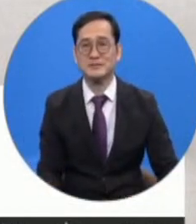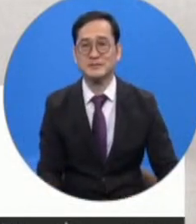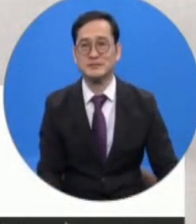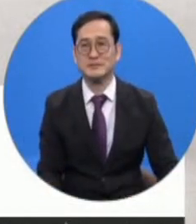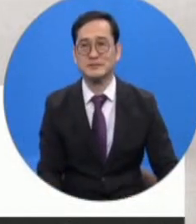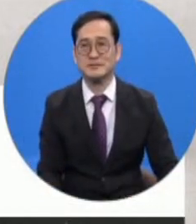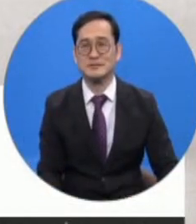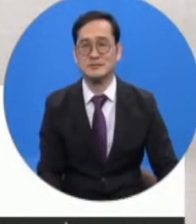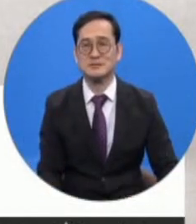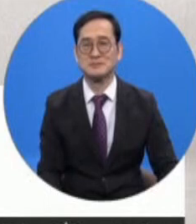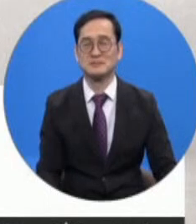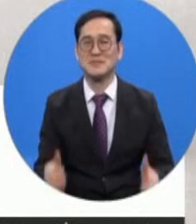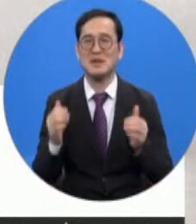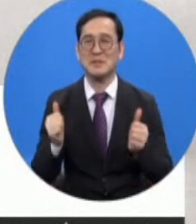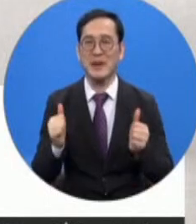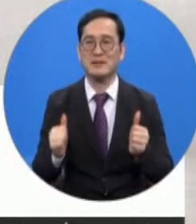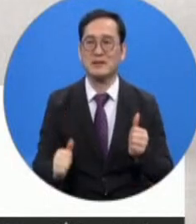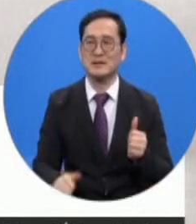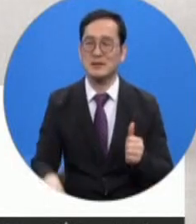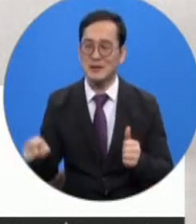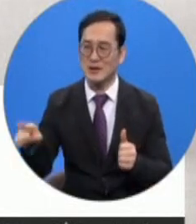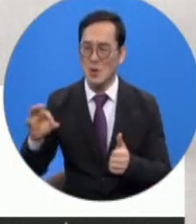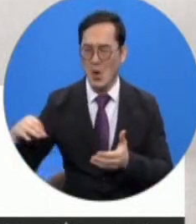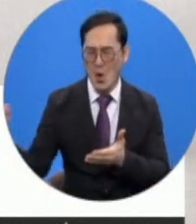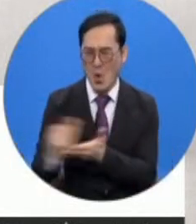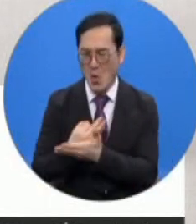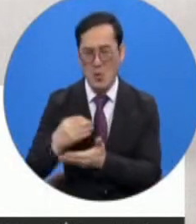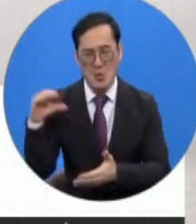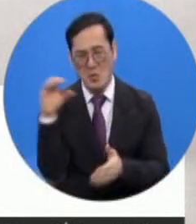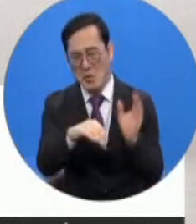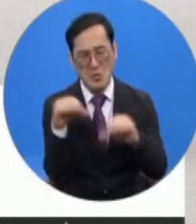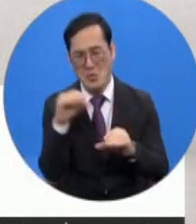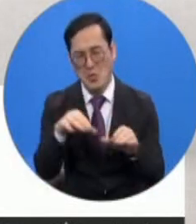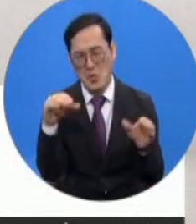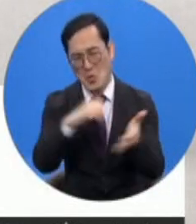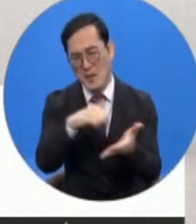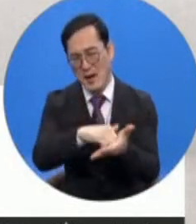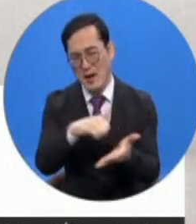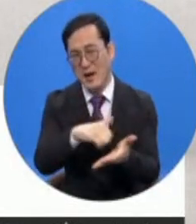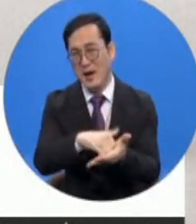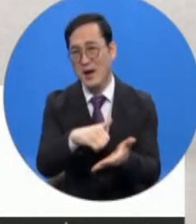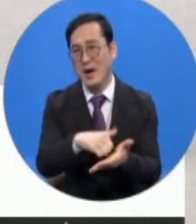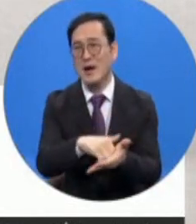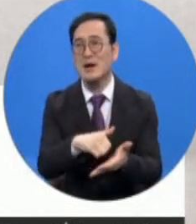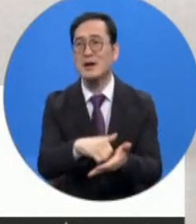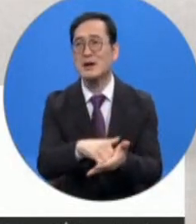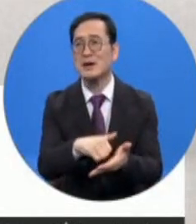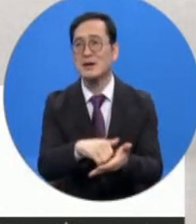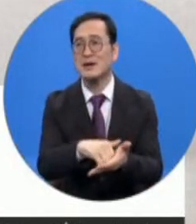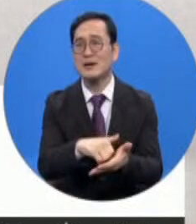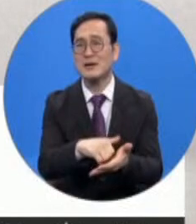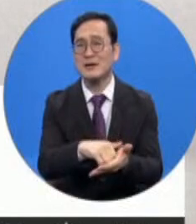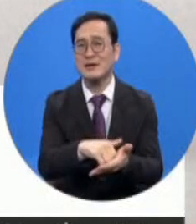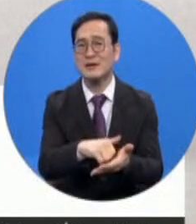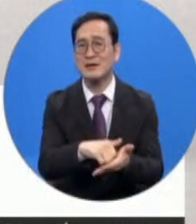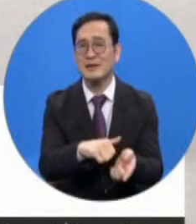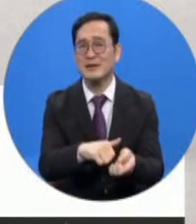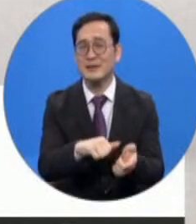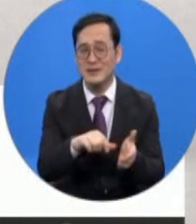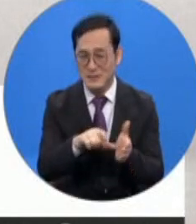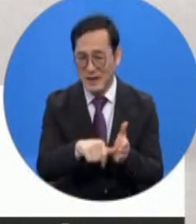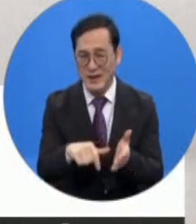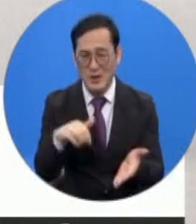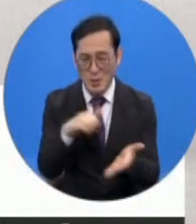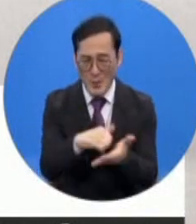보면요. 신정환 씨 같은 경우는 그렇게 돈을 많이 벌었음에도 불구하고 그 자리에서 또 많은 돈을 빌렸다고 나와요. 그래요? 그래서 그게